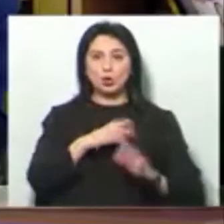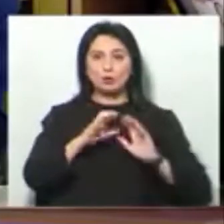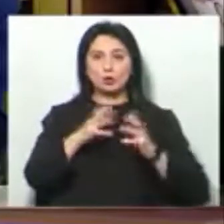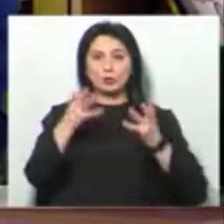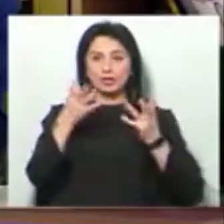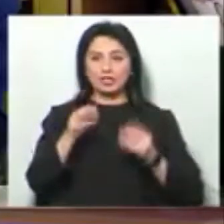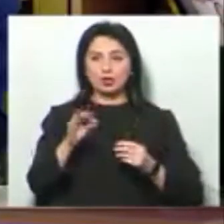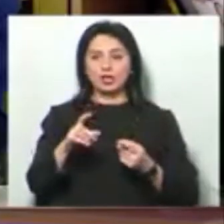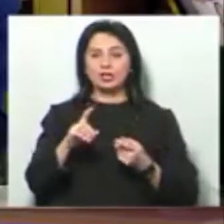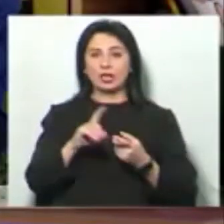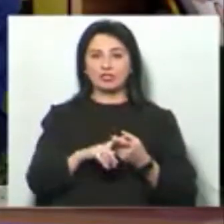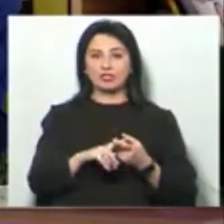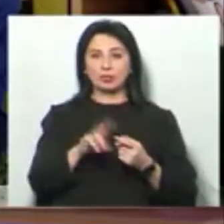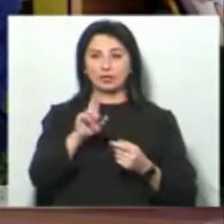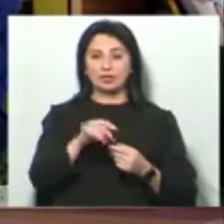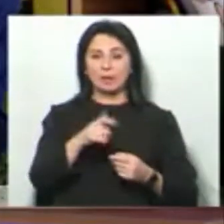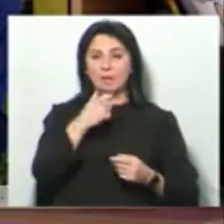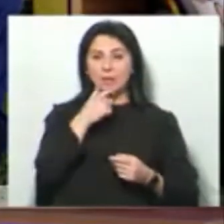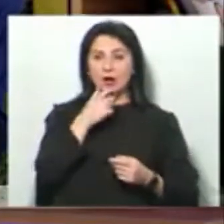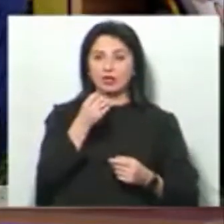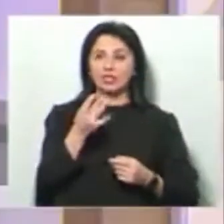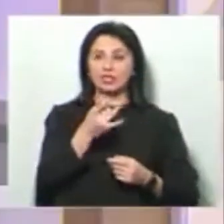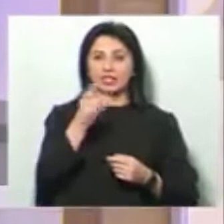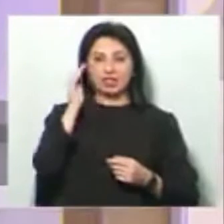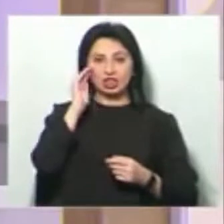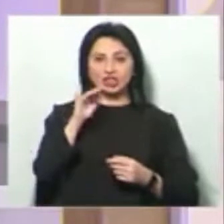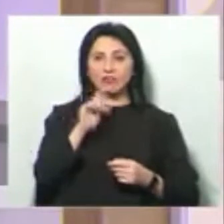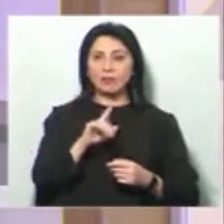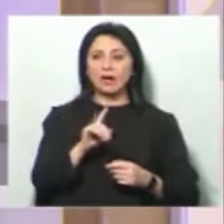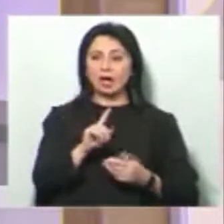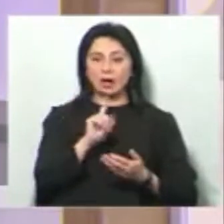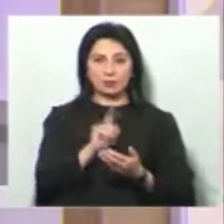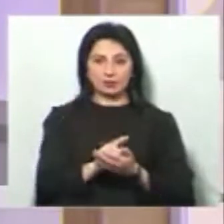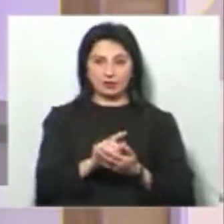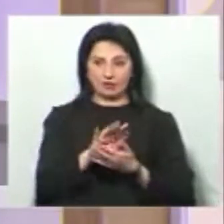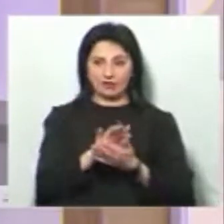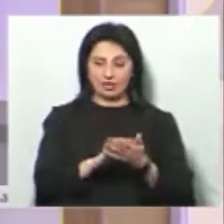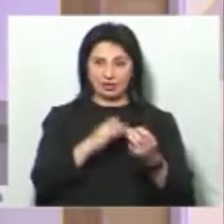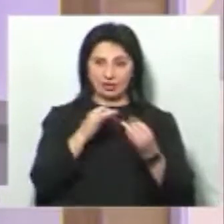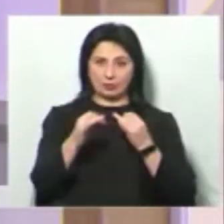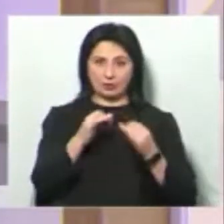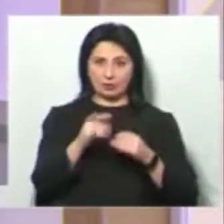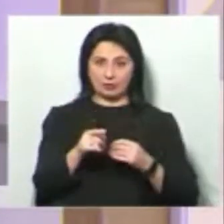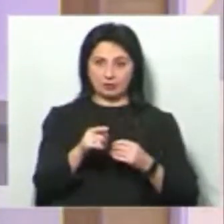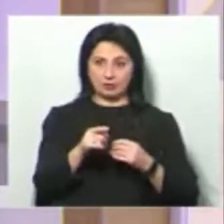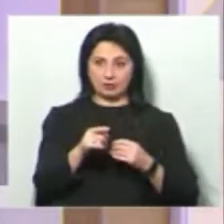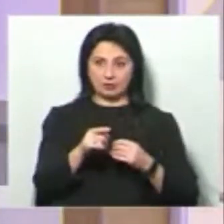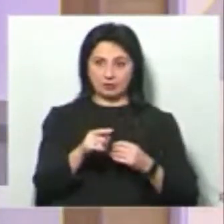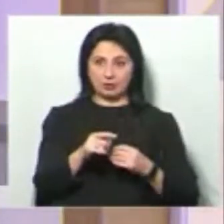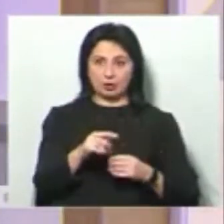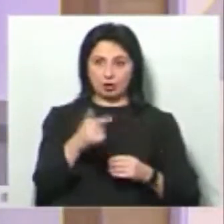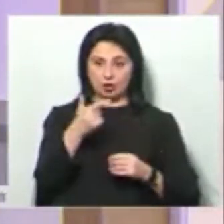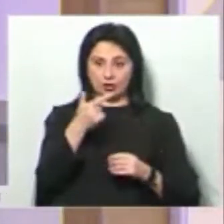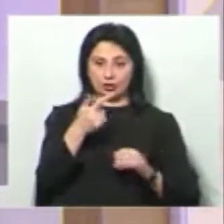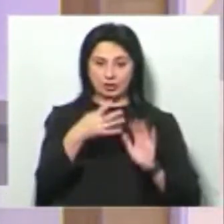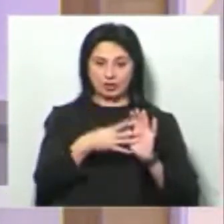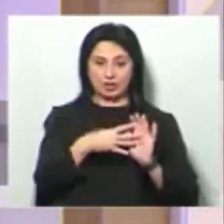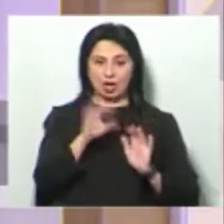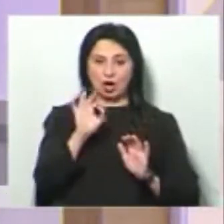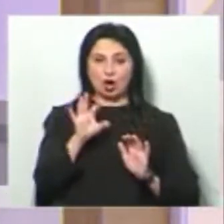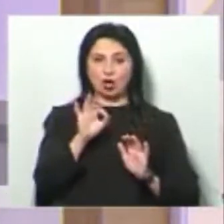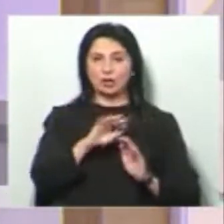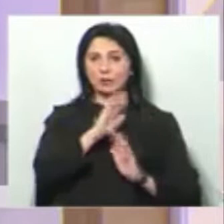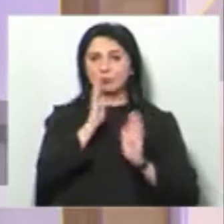დღესთან დაკავშირებით და მაყურებელს კიდევ ერთხელ შევახსენებ, რა საკვირველია ჩვენ ვაგრძელებთ საუბარს, მაგრამ 29 ოქტომბერს